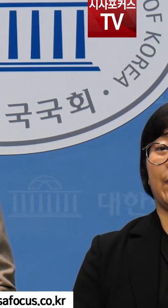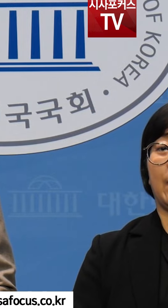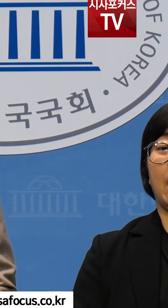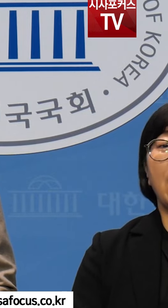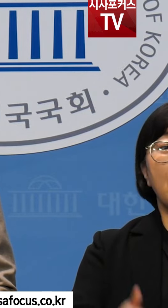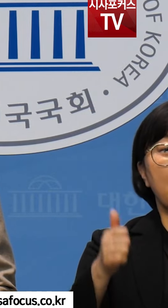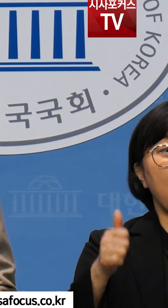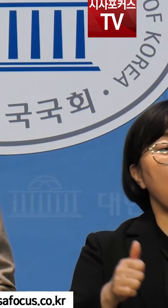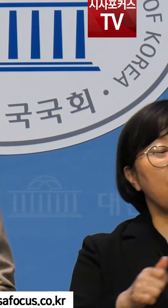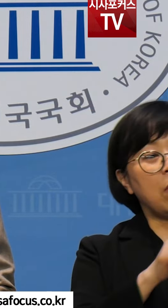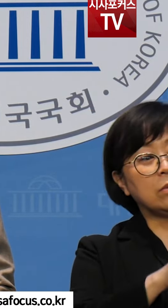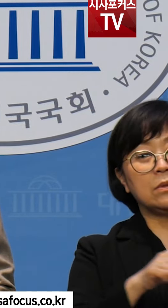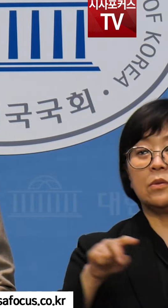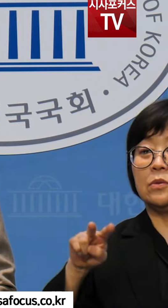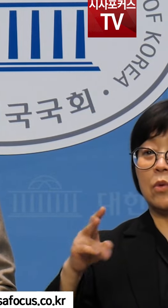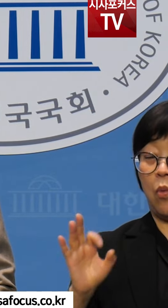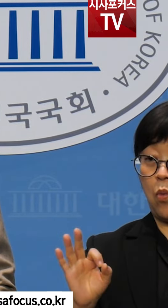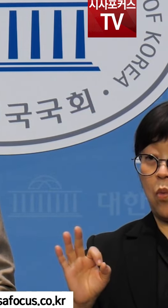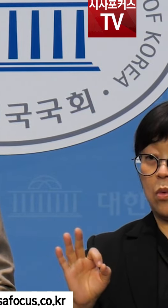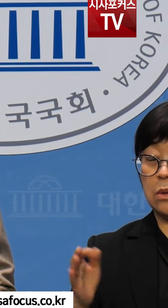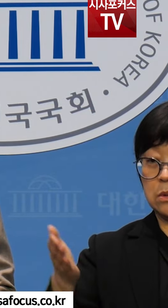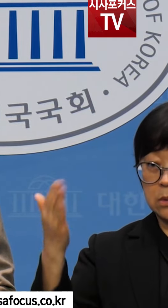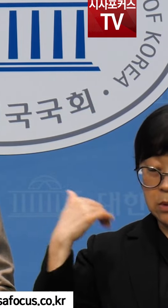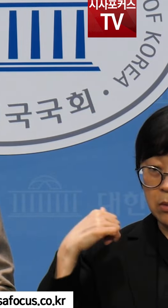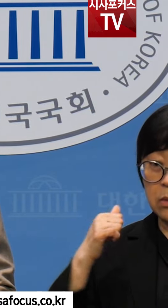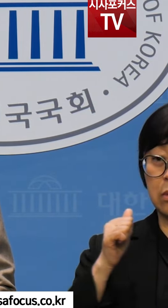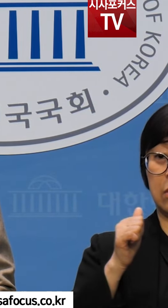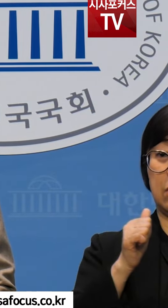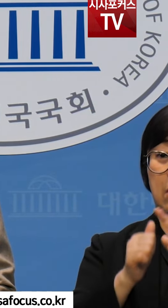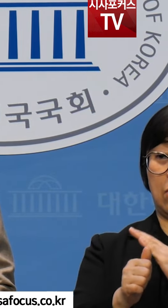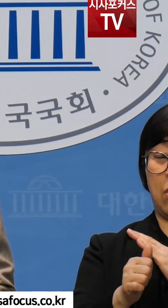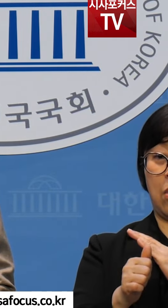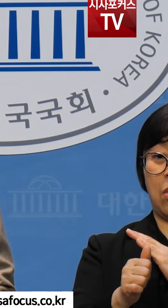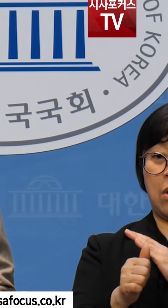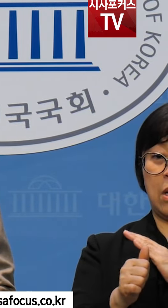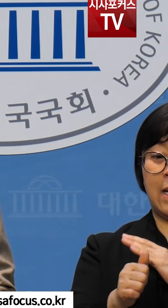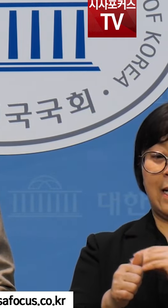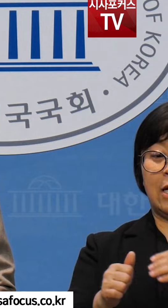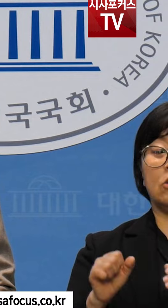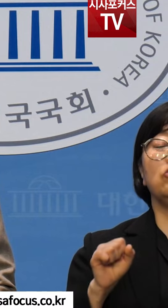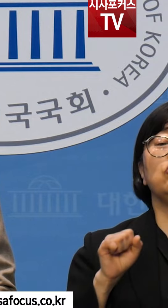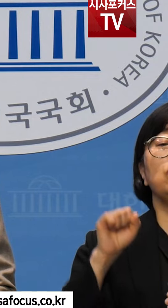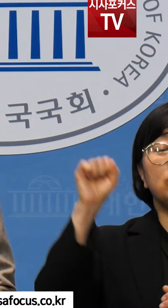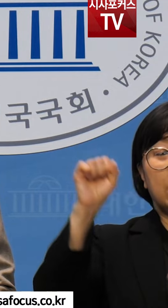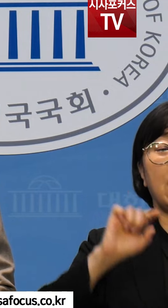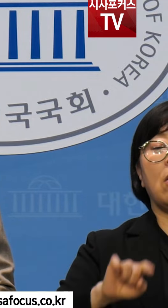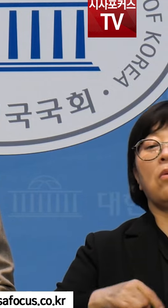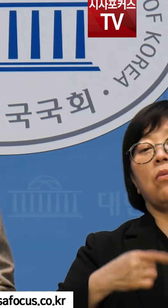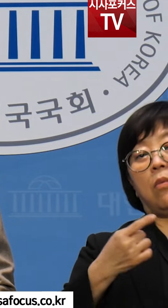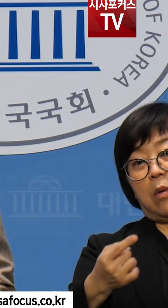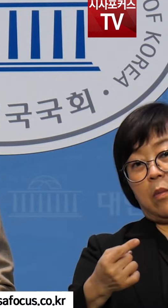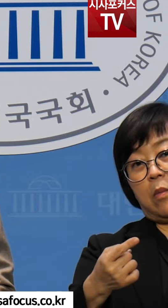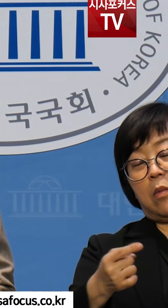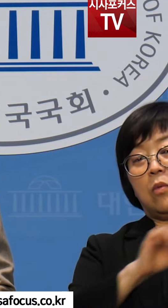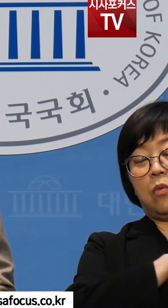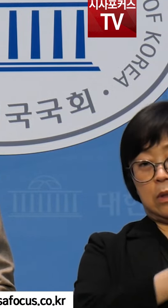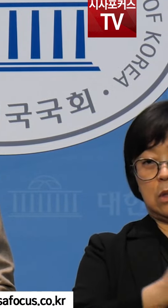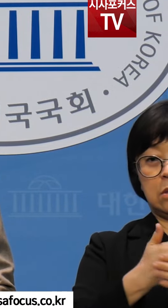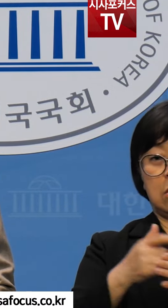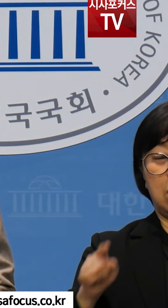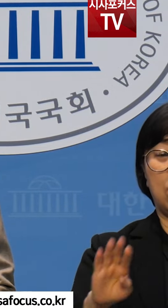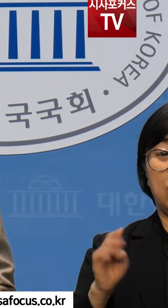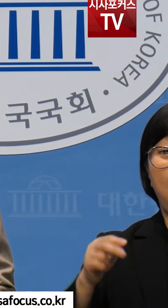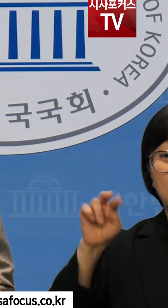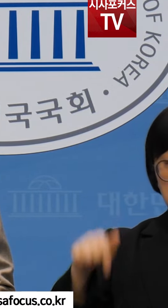법원은 이 송영길 전 대표의 피선거권 참정권을 위해서 보석